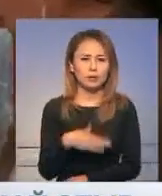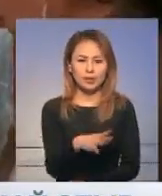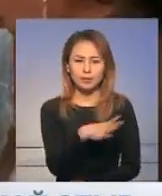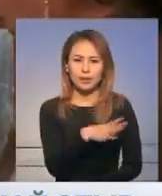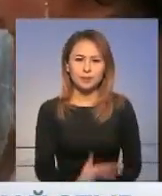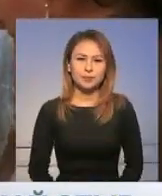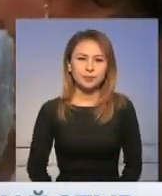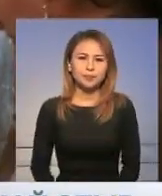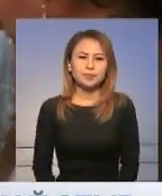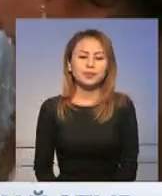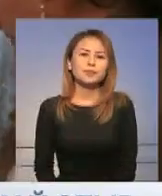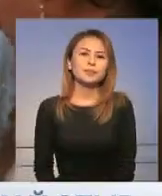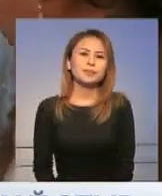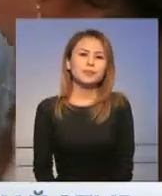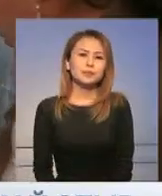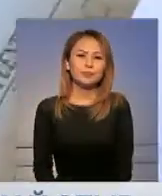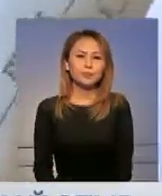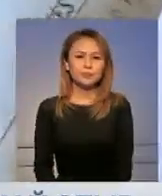қайтарылған.